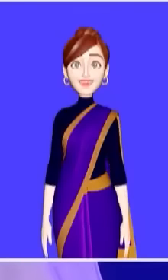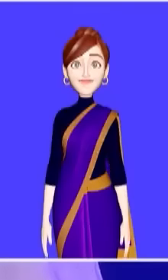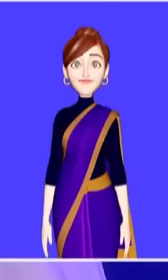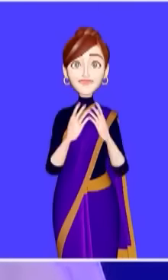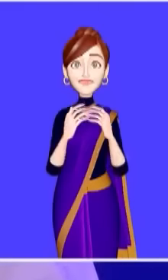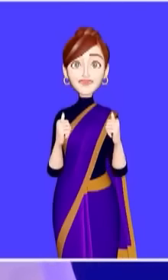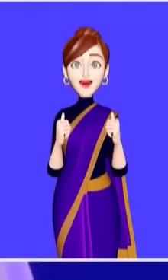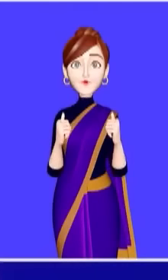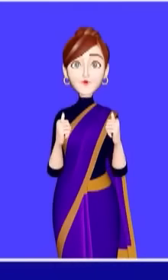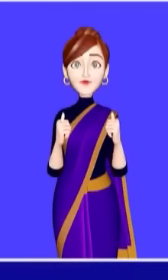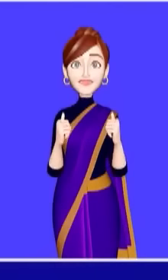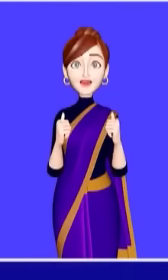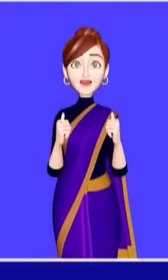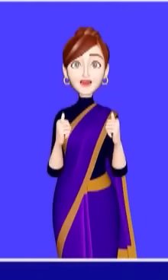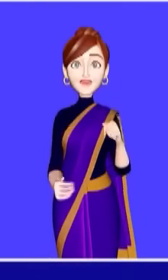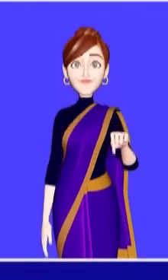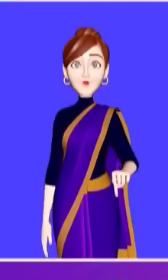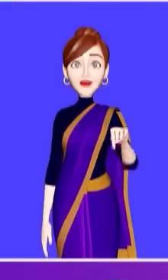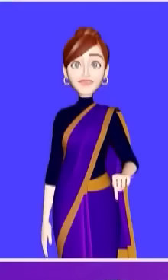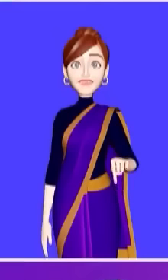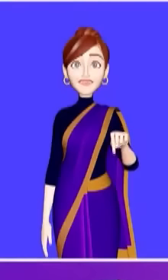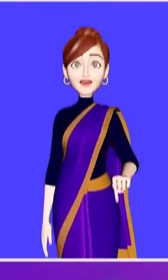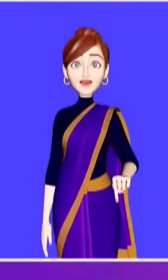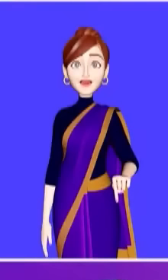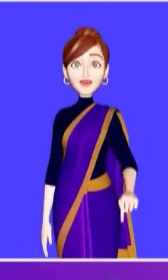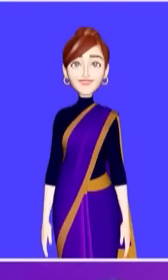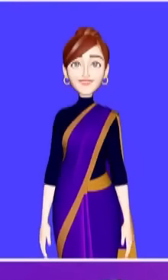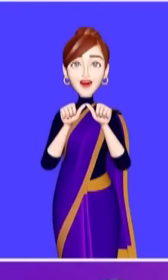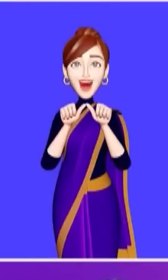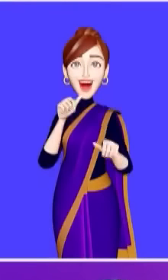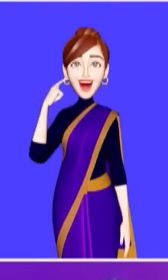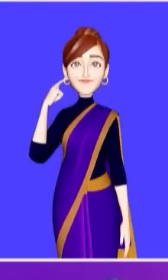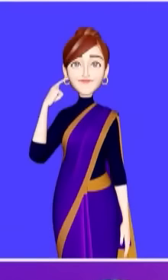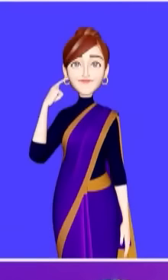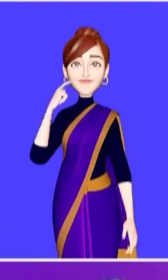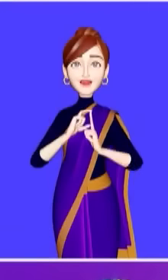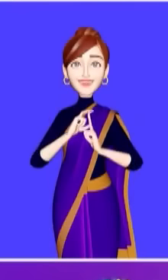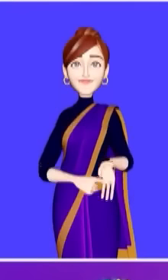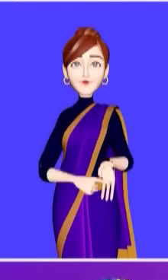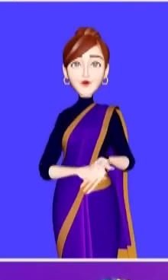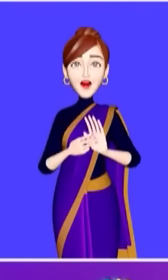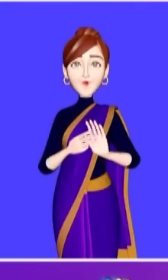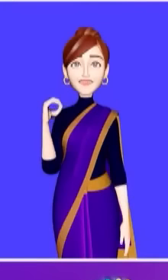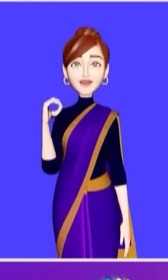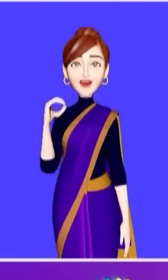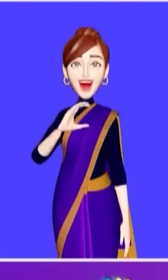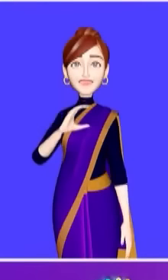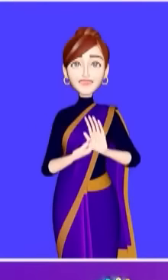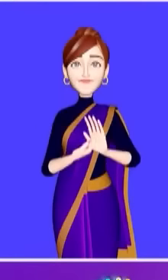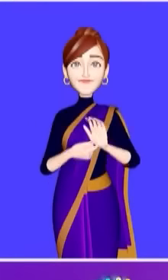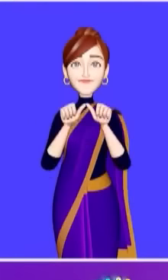ओपन स्काई भी देना है और कमांड भी अपने हाथ में रखना है।